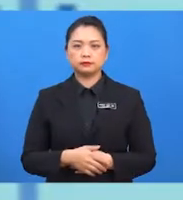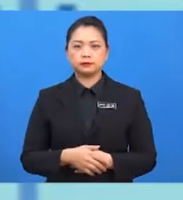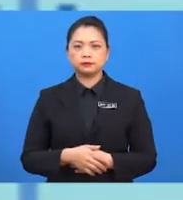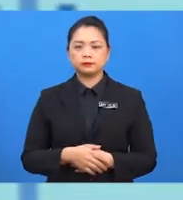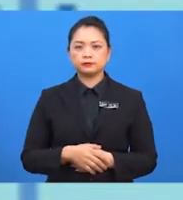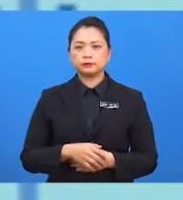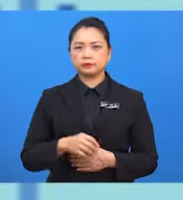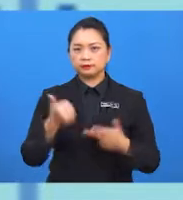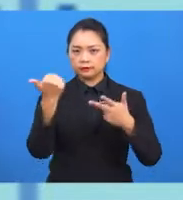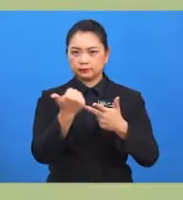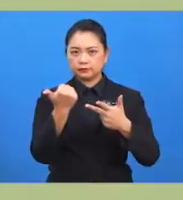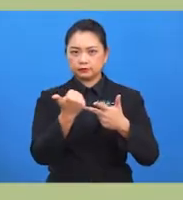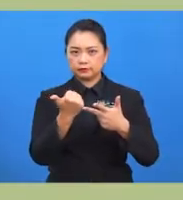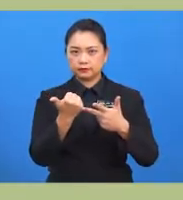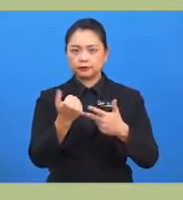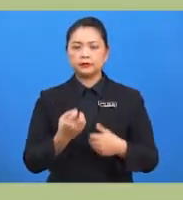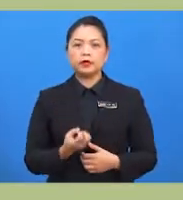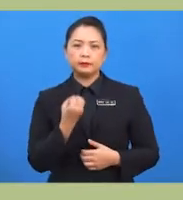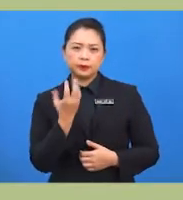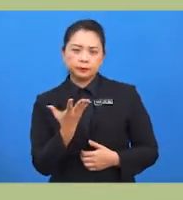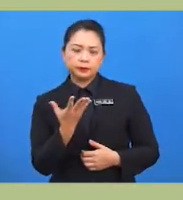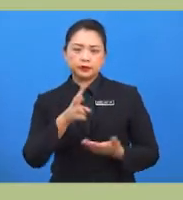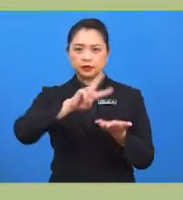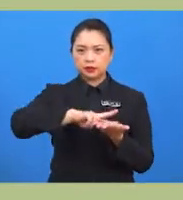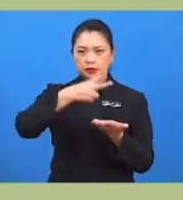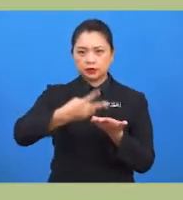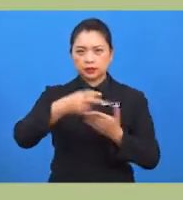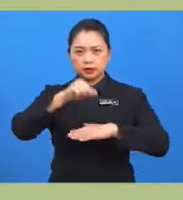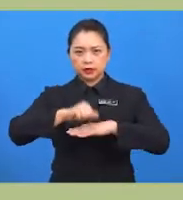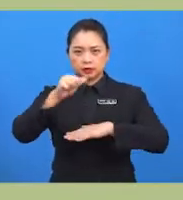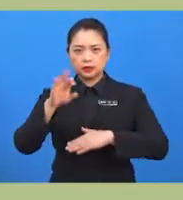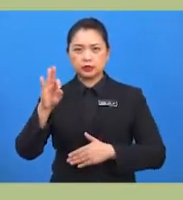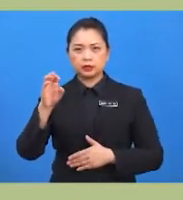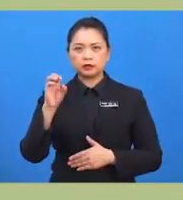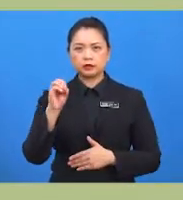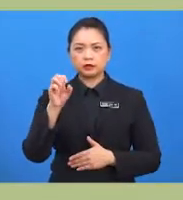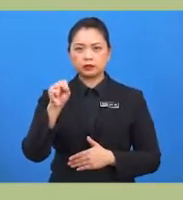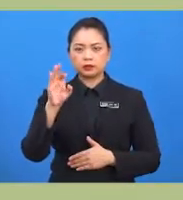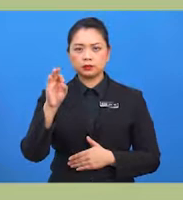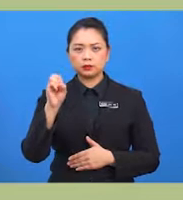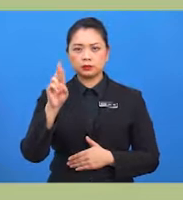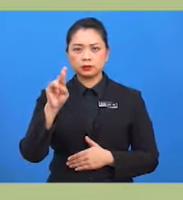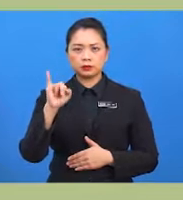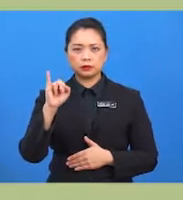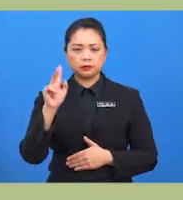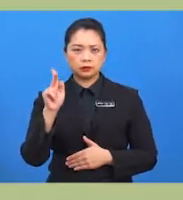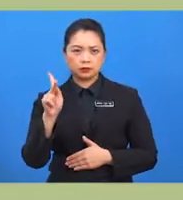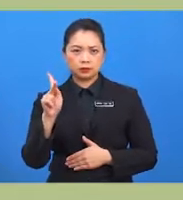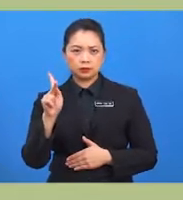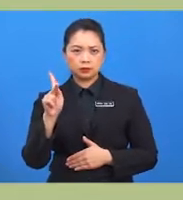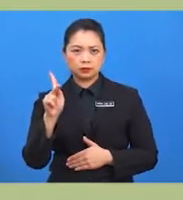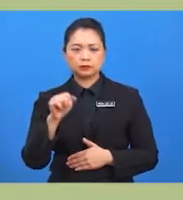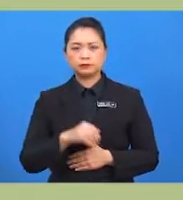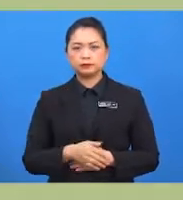Hai soalnya seterusnya berapakah isipadu asyik fosfor M10 Mal